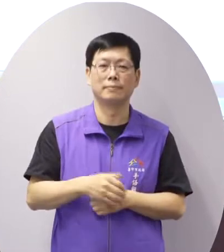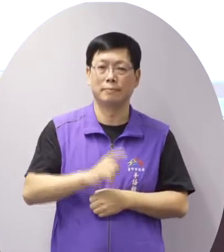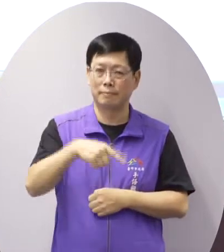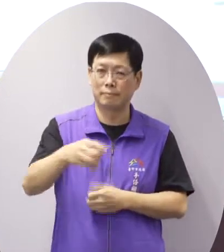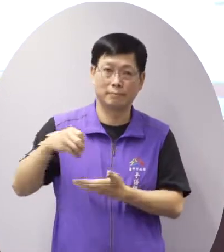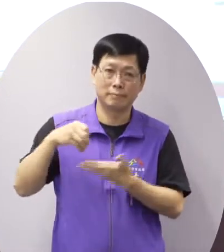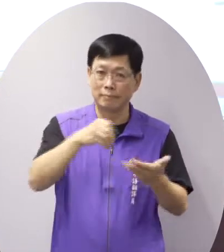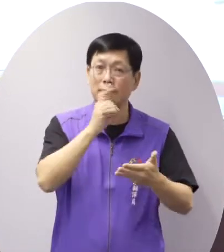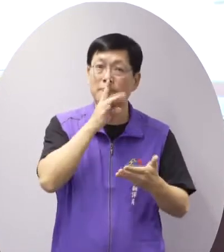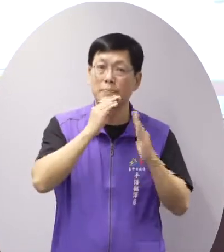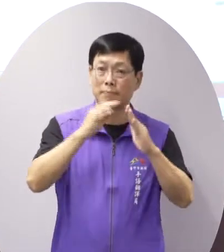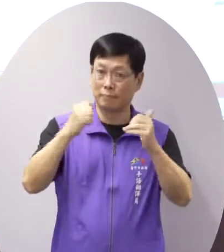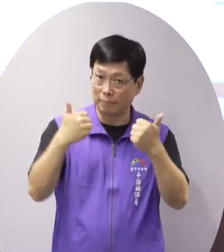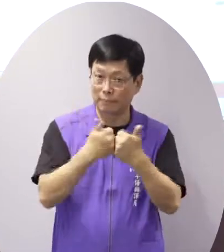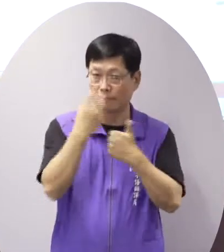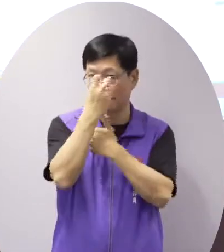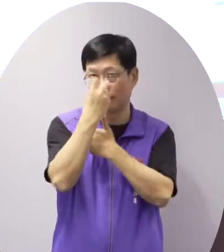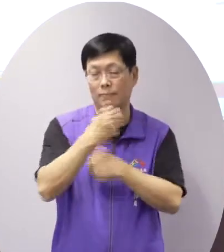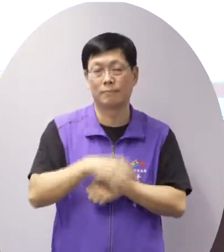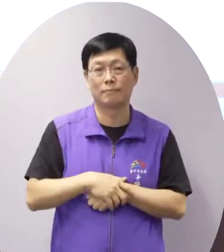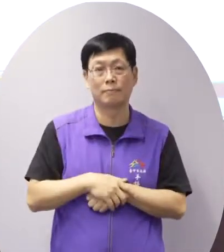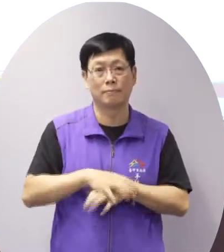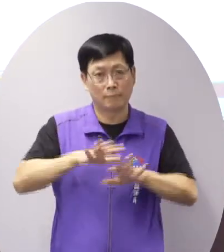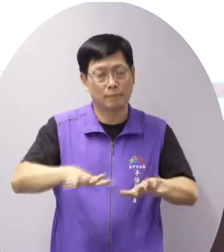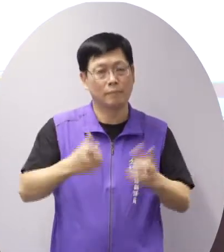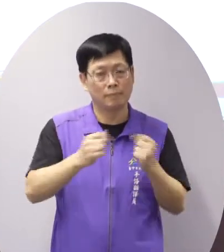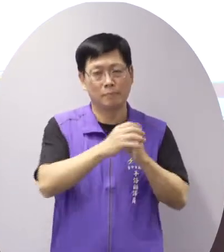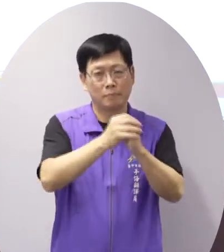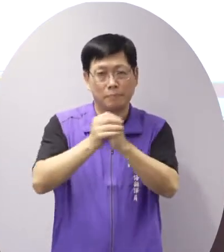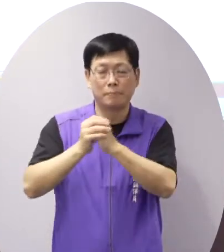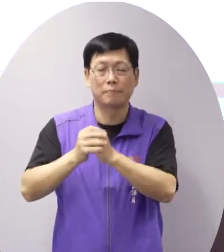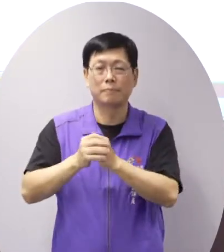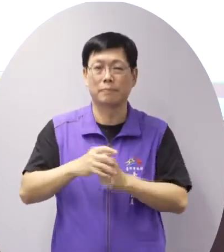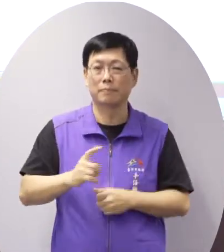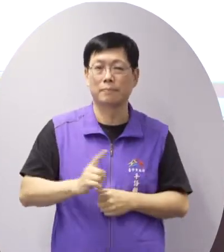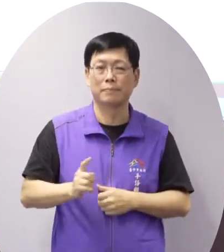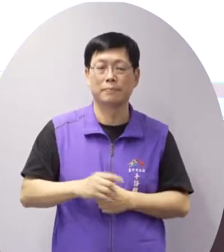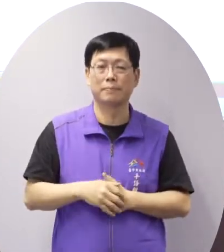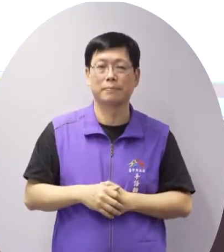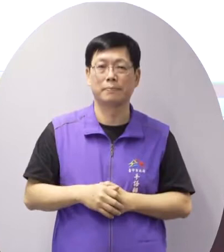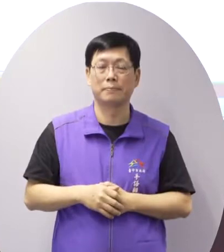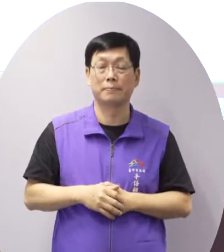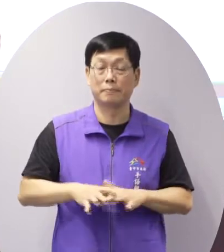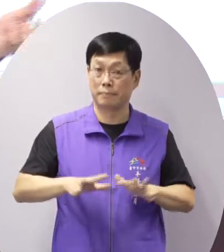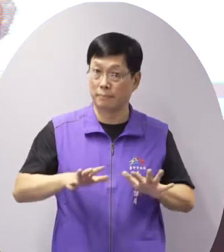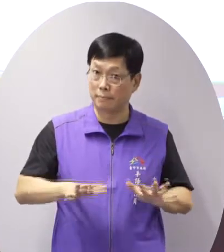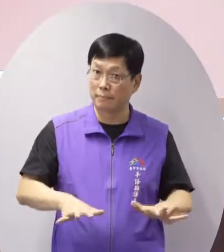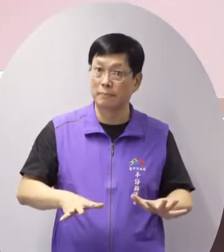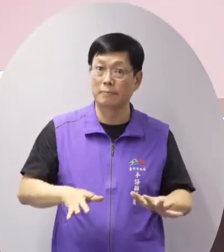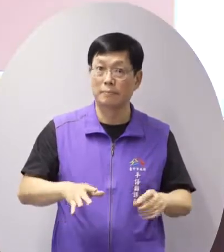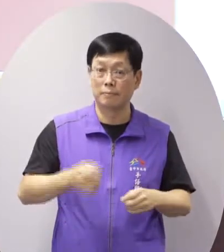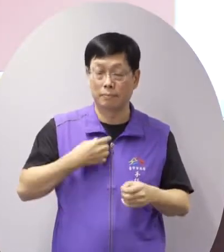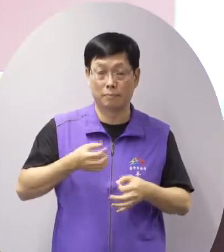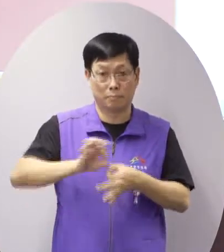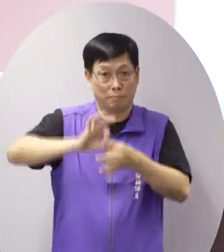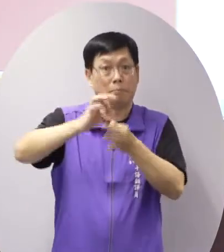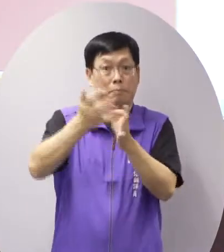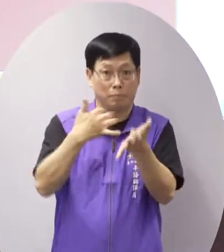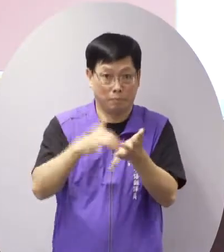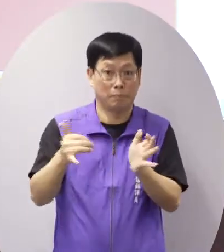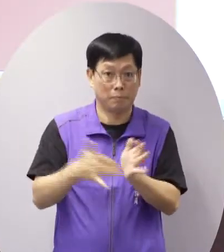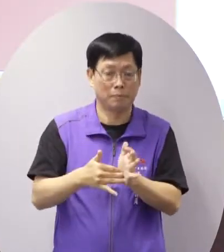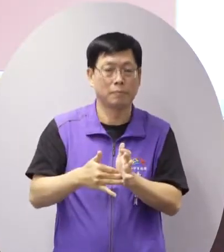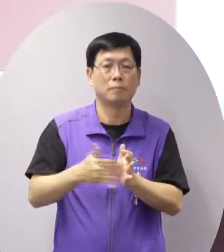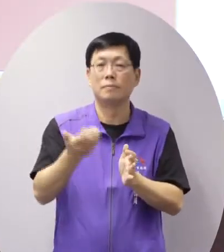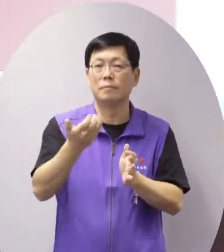后送台中市议会审议。那这边也要拜托大家，就是说，既然我们要办最佳人预算，那而